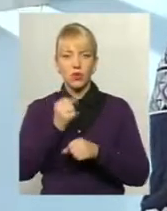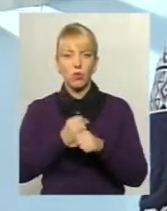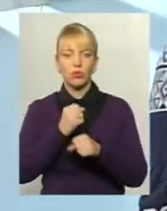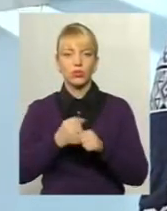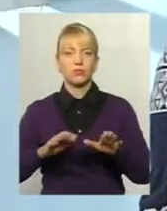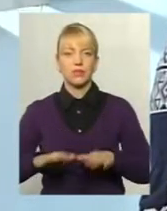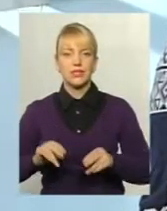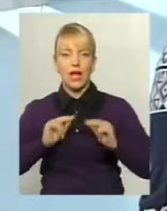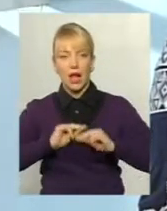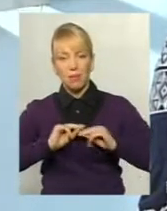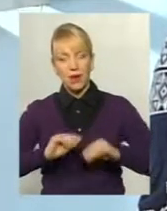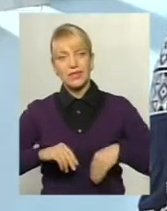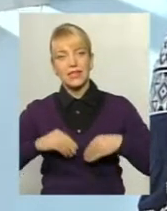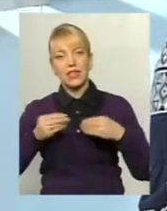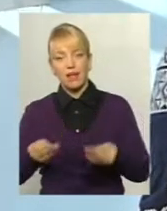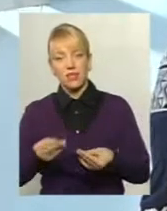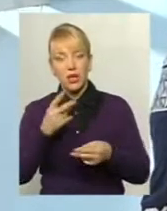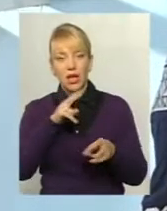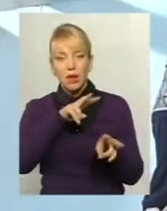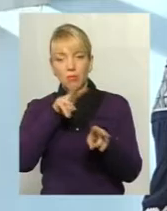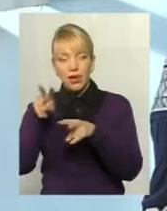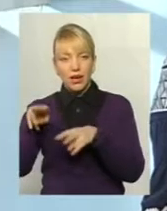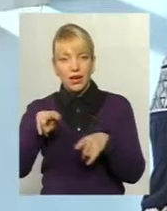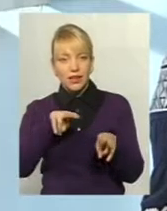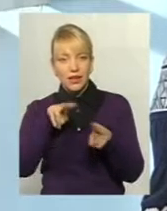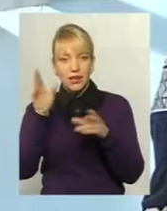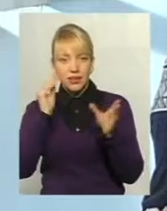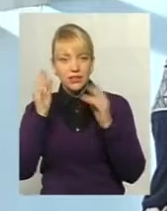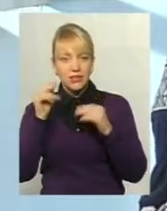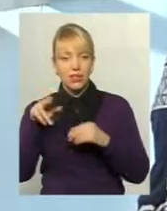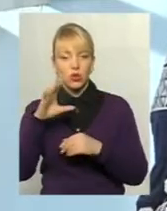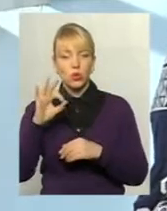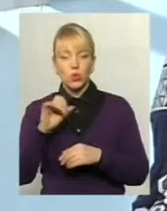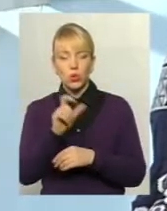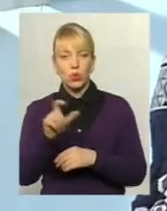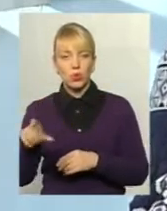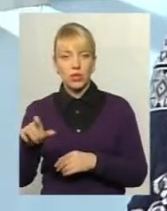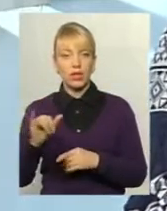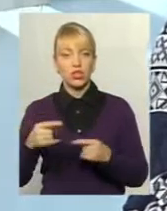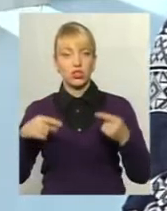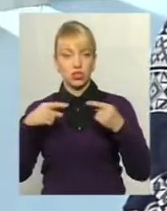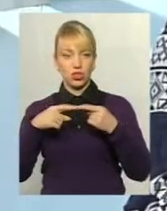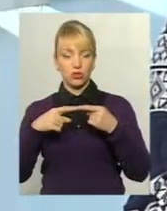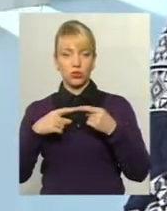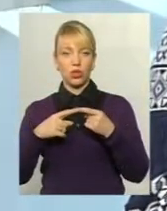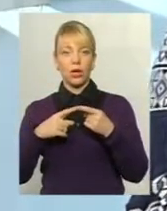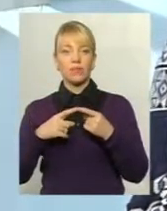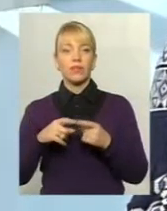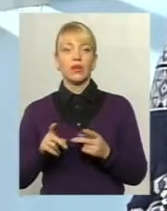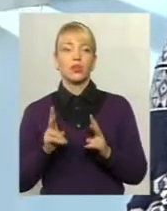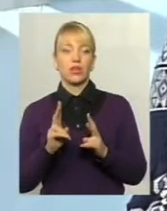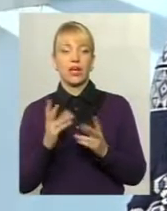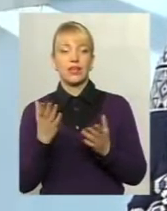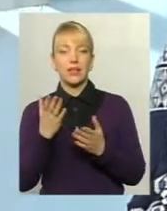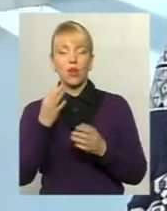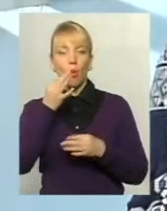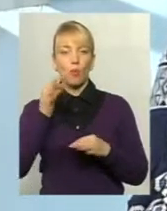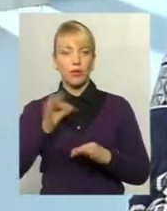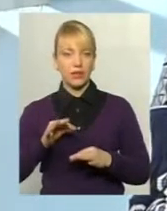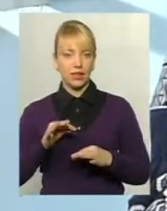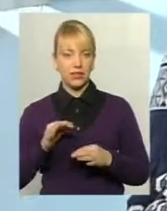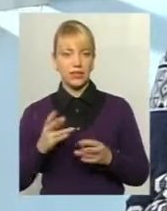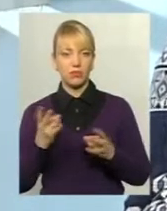працедавцю приглядатися до майбутніх співробітників і чітко визначатися, які компетенції мають